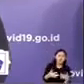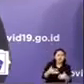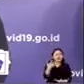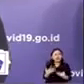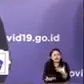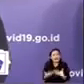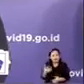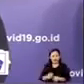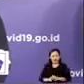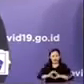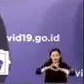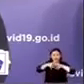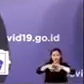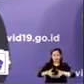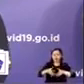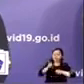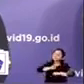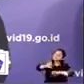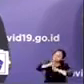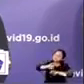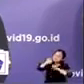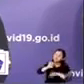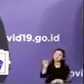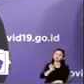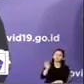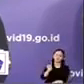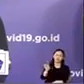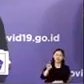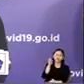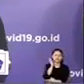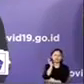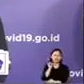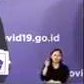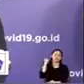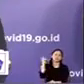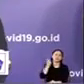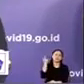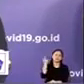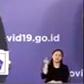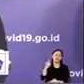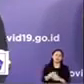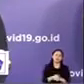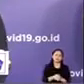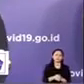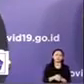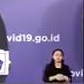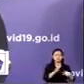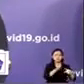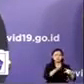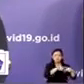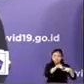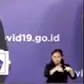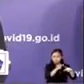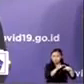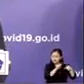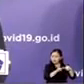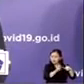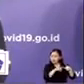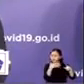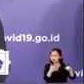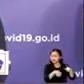bisa juga kita submitkan ke internasional dan untuk masyarakat ilmiah kami juga sudah diseminasi hasil riset submit